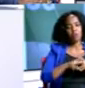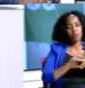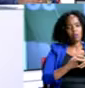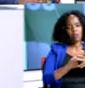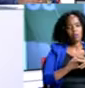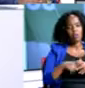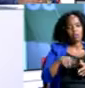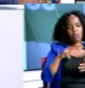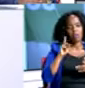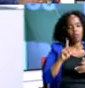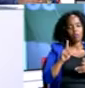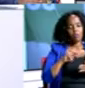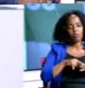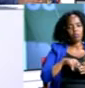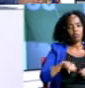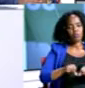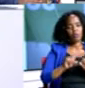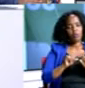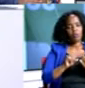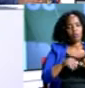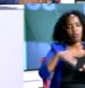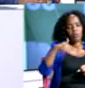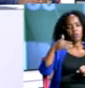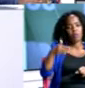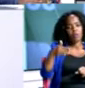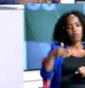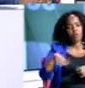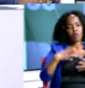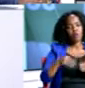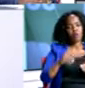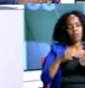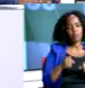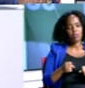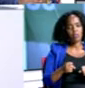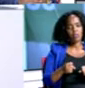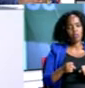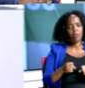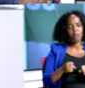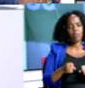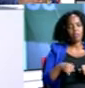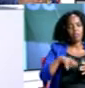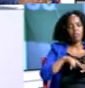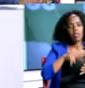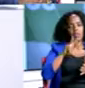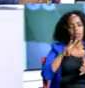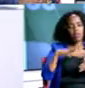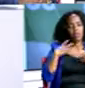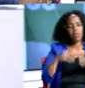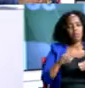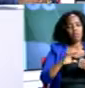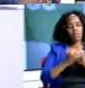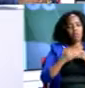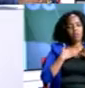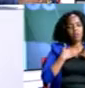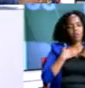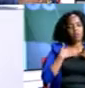immoo takkaa ni ka'a yeroo baay'eef ni tura sanbooda baduu ni danda'a. Propagating kan jedhamu ni ka'a waan badee fakkaata garuu deebi'ee